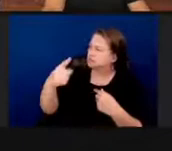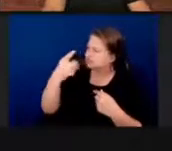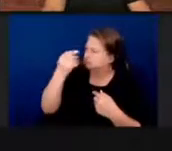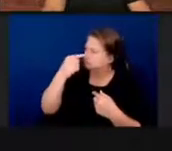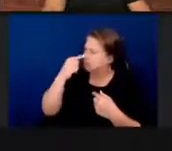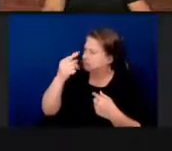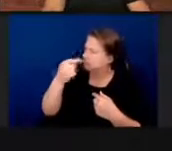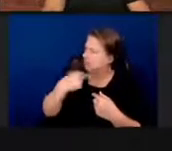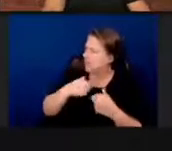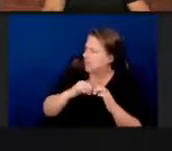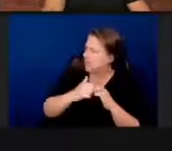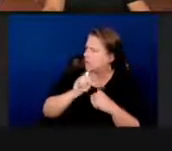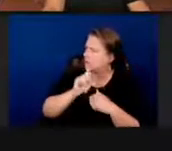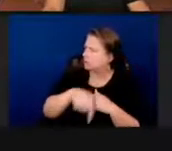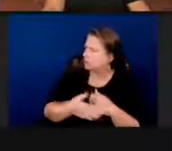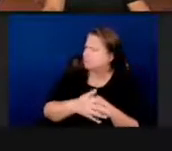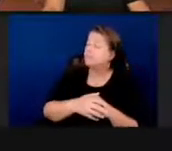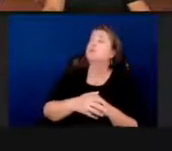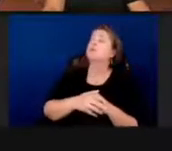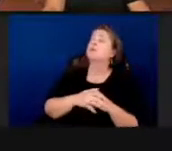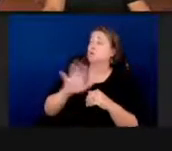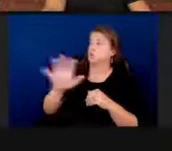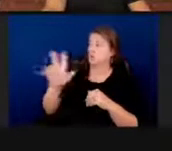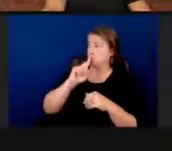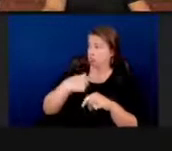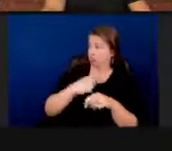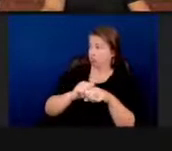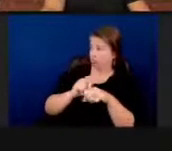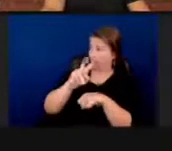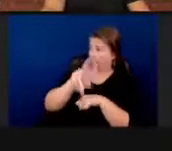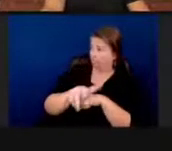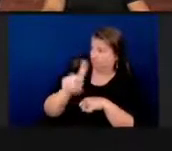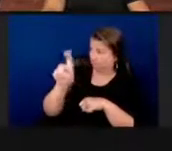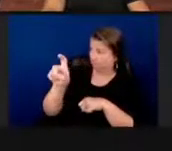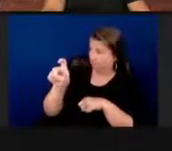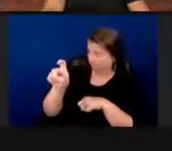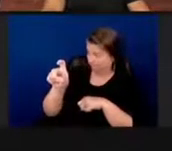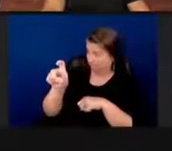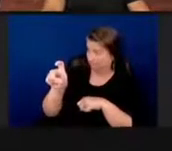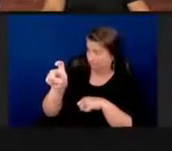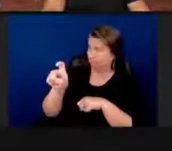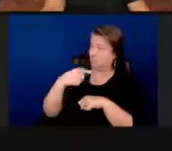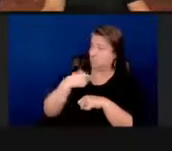Ningependa iwapo ungeweza kujibu swali hili. Je,